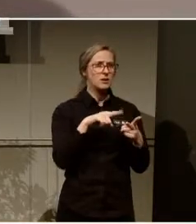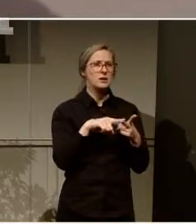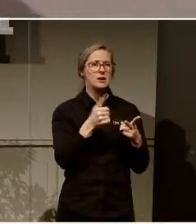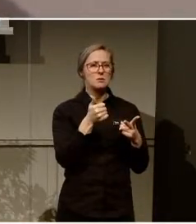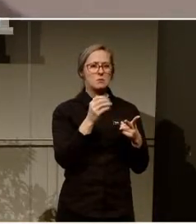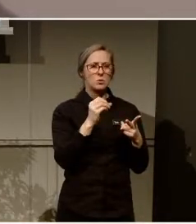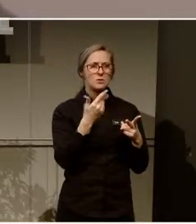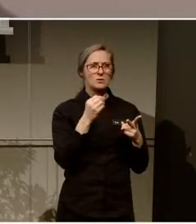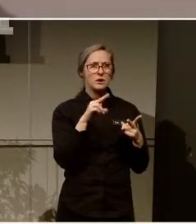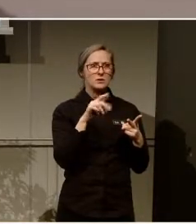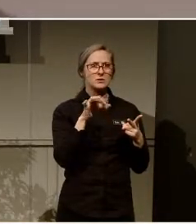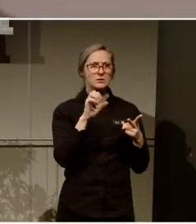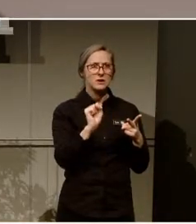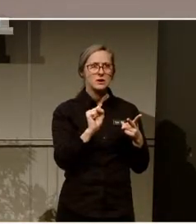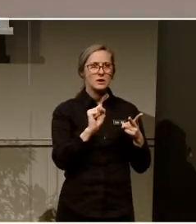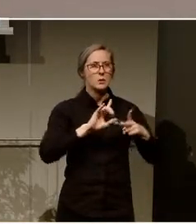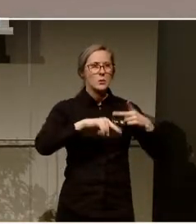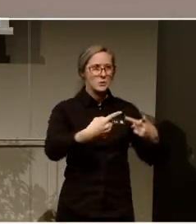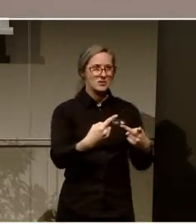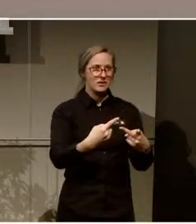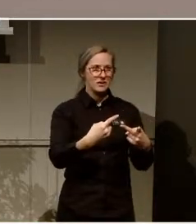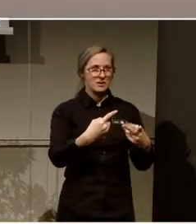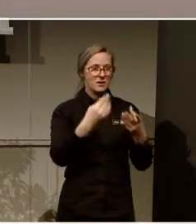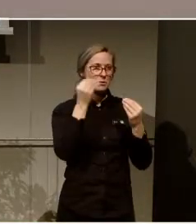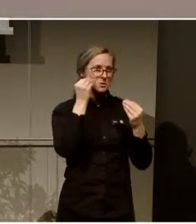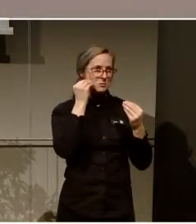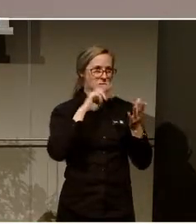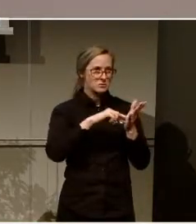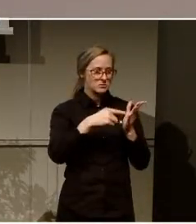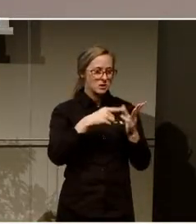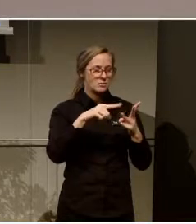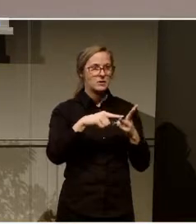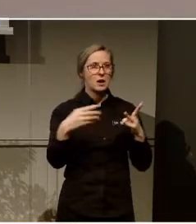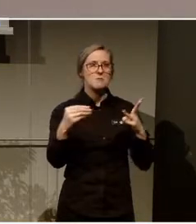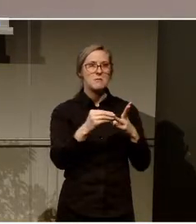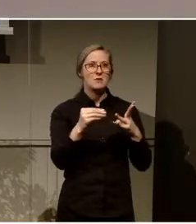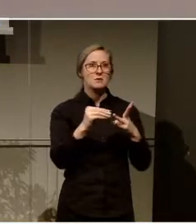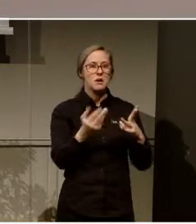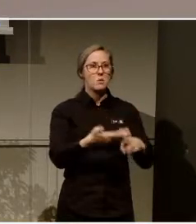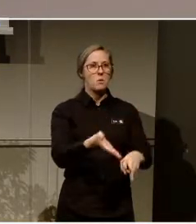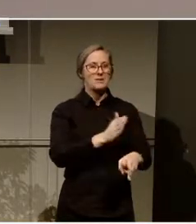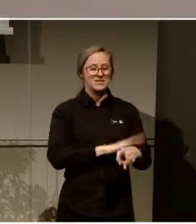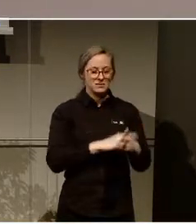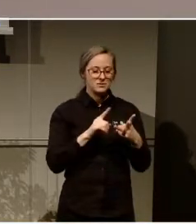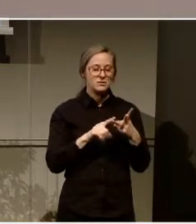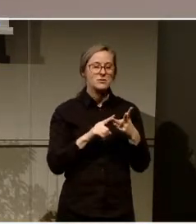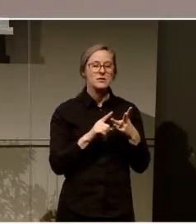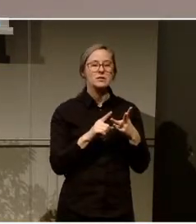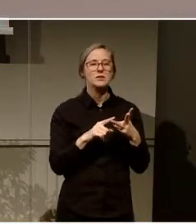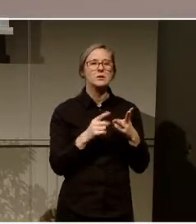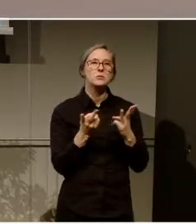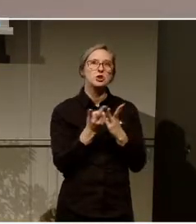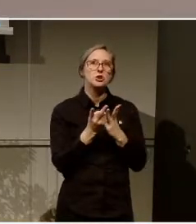av utbildningssystemet. Det tredje spåret är matchning av kompetens. Det vill säga att det finns,